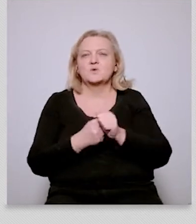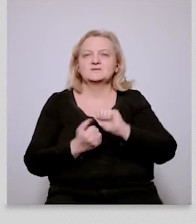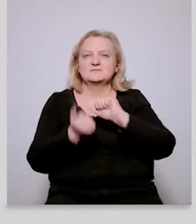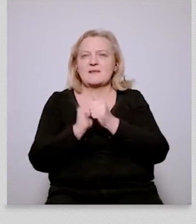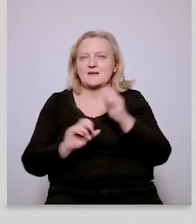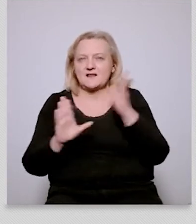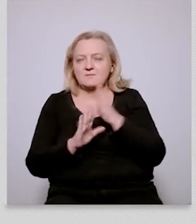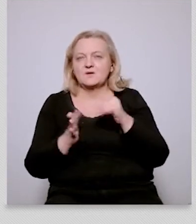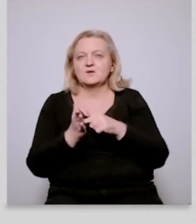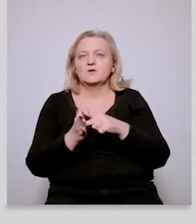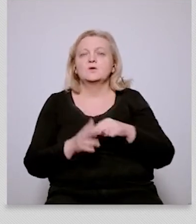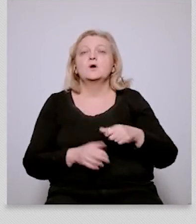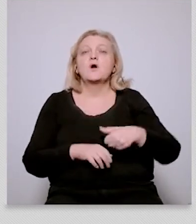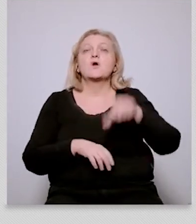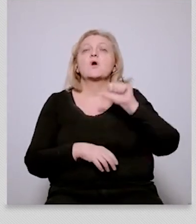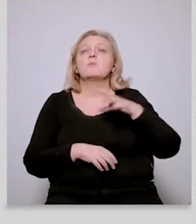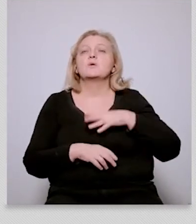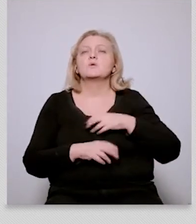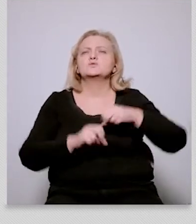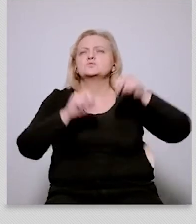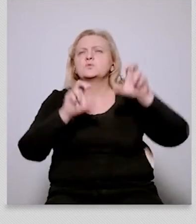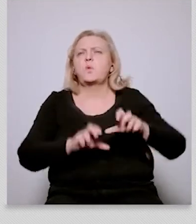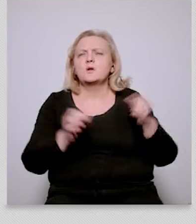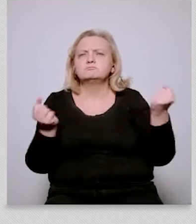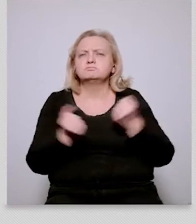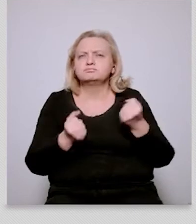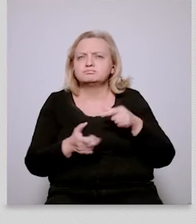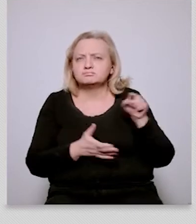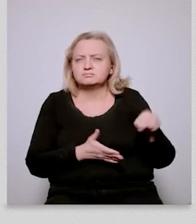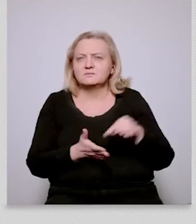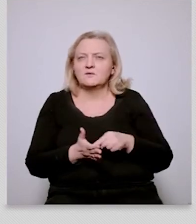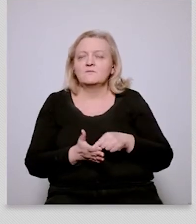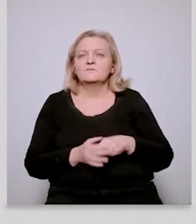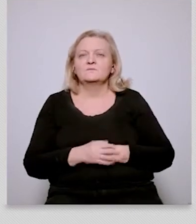to były susze w zeszłym roku i z tym